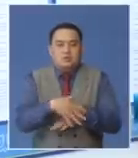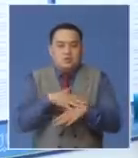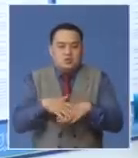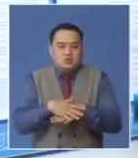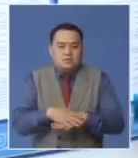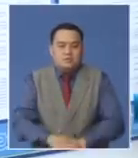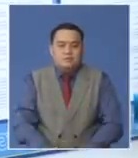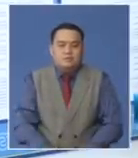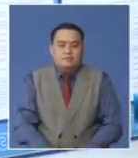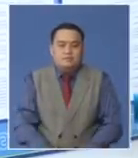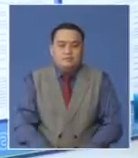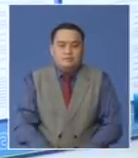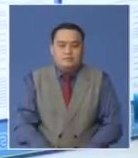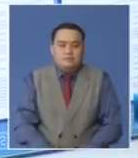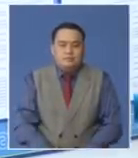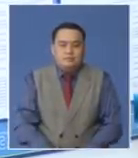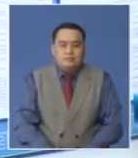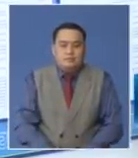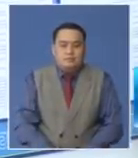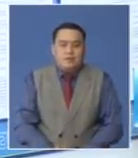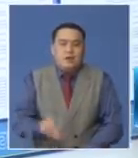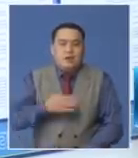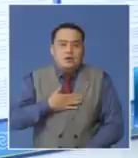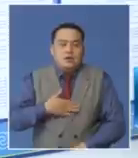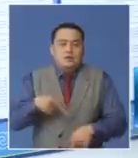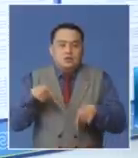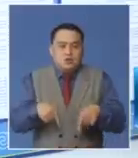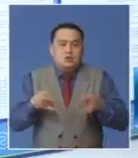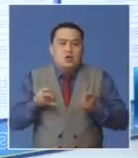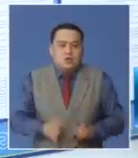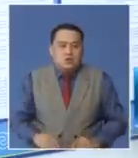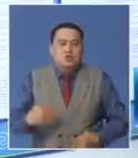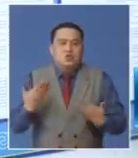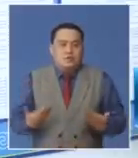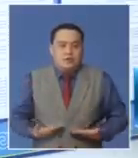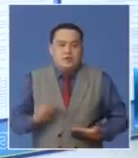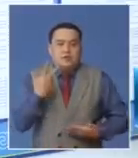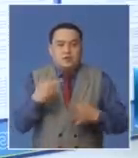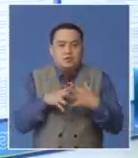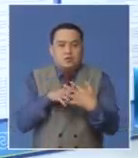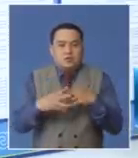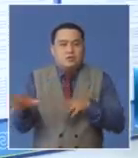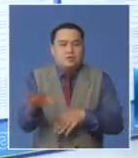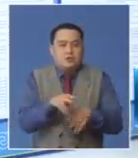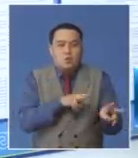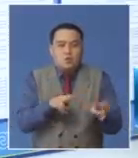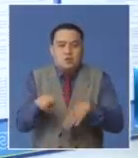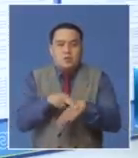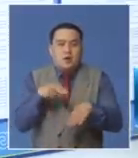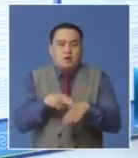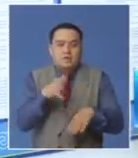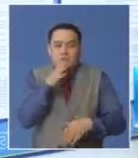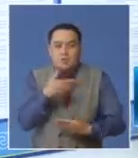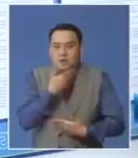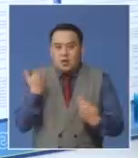мину солдату русским я здесь родился и живу у нас тут три села за всеми посетить участкового времени не